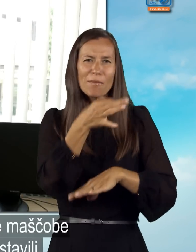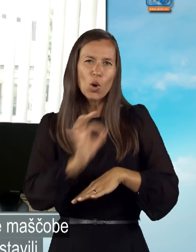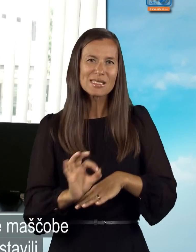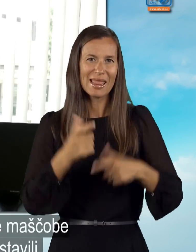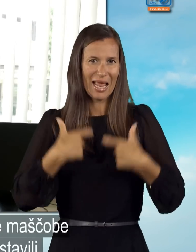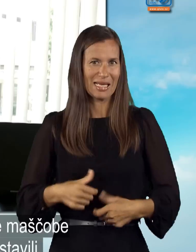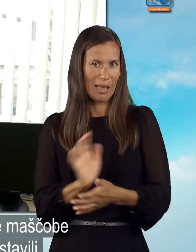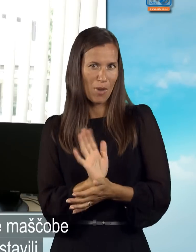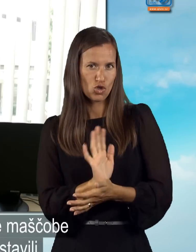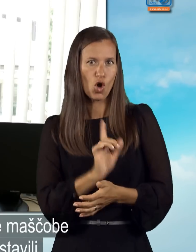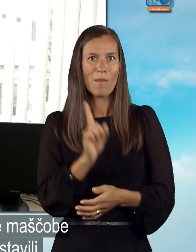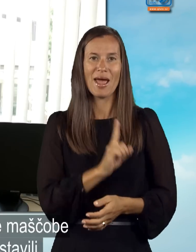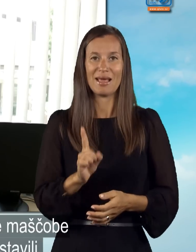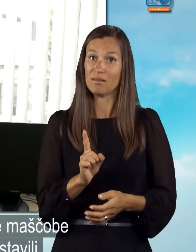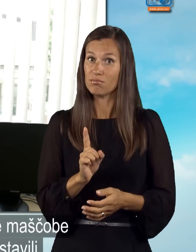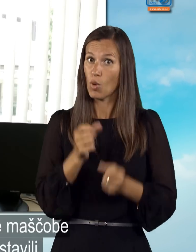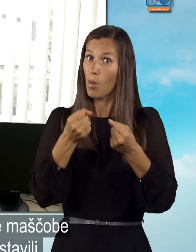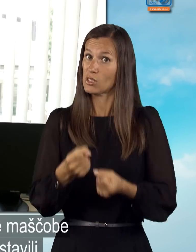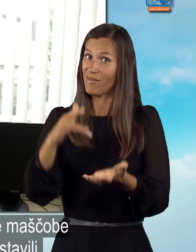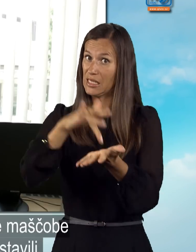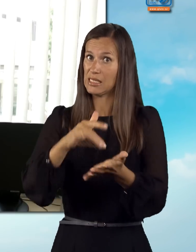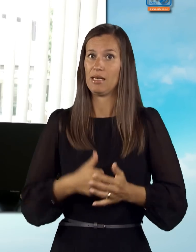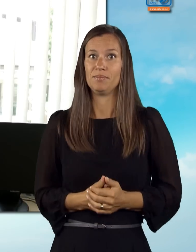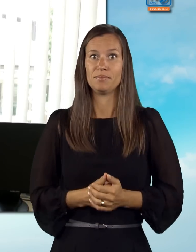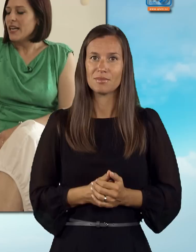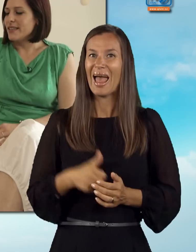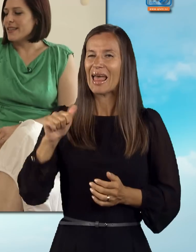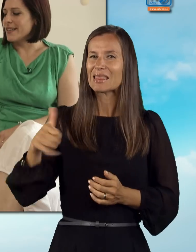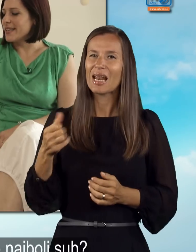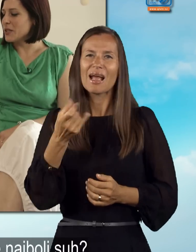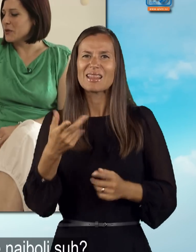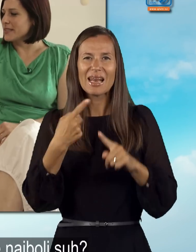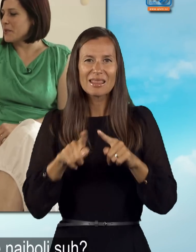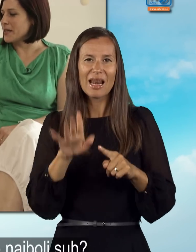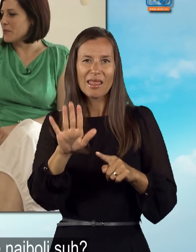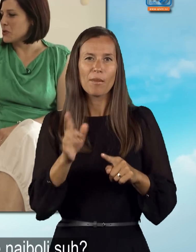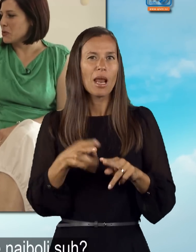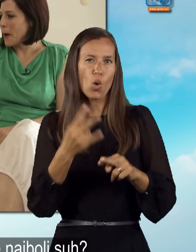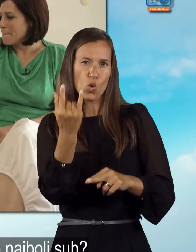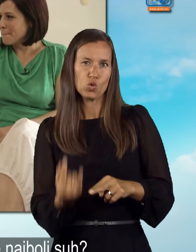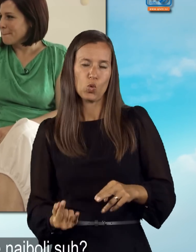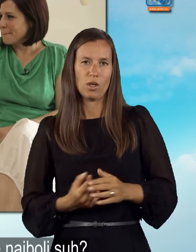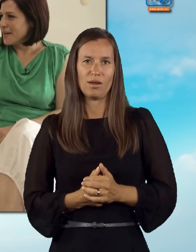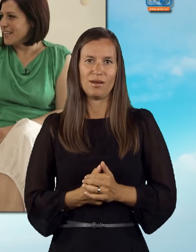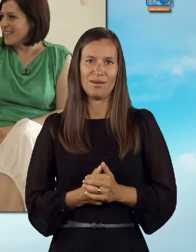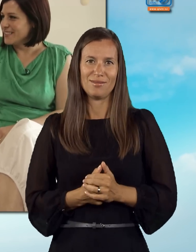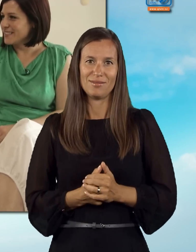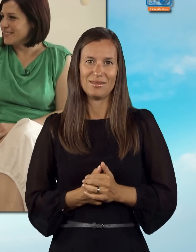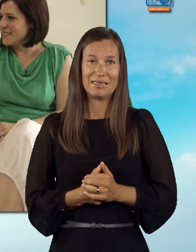procent telesne maščobe in pa cilj si bomo postavili. Andrej, kjer del na tebi je najbolj suh?